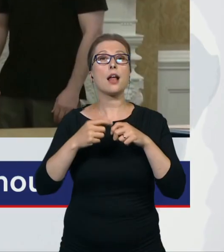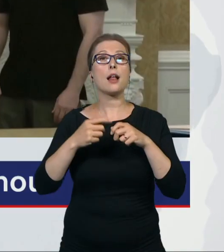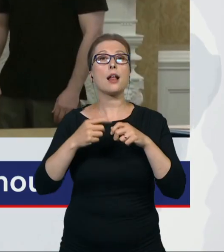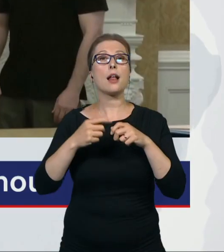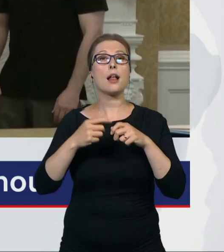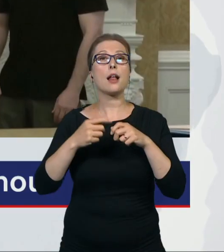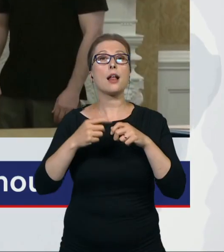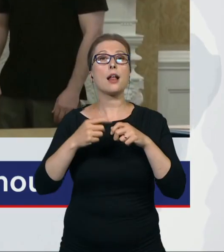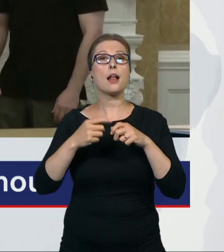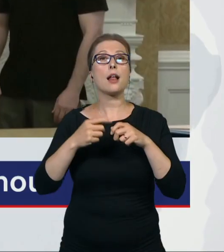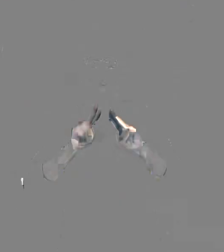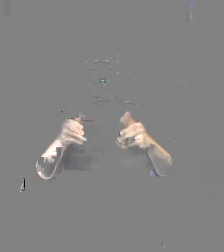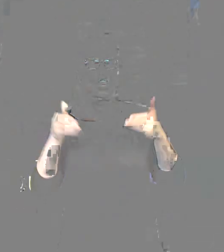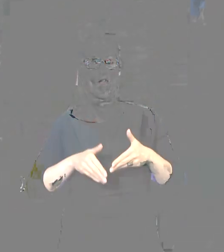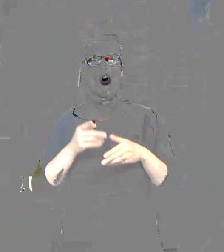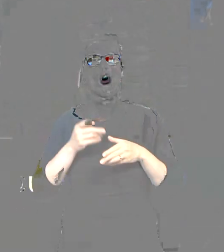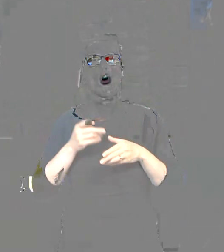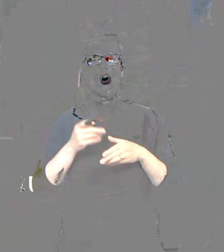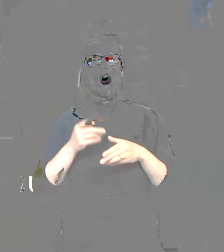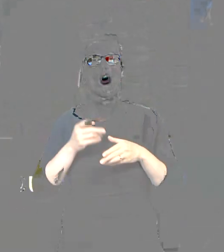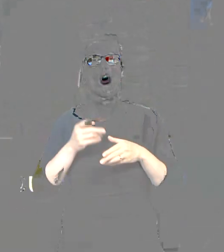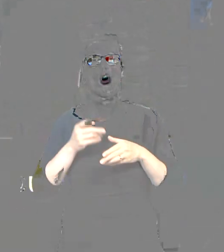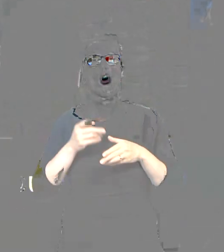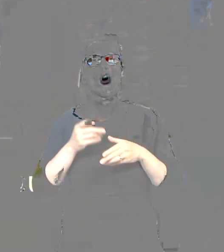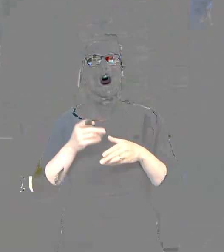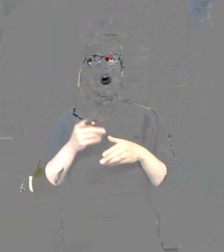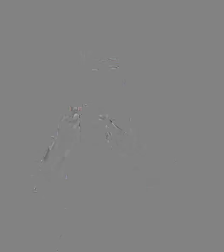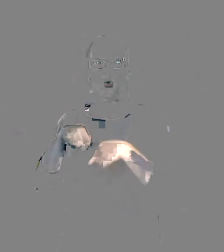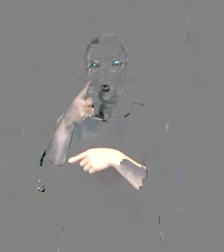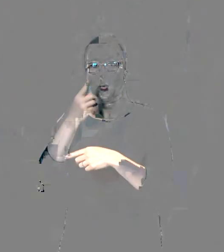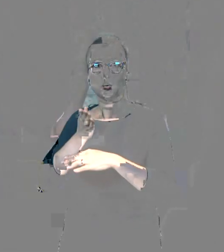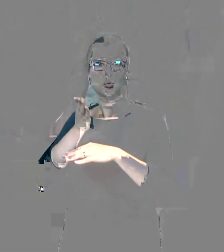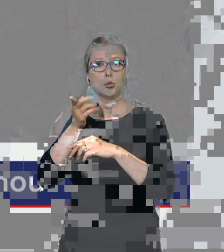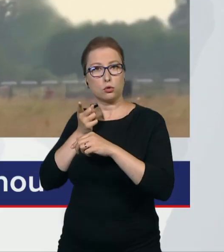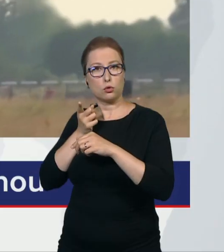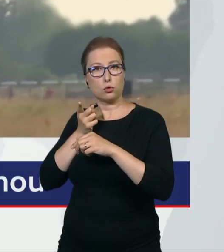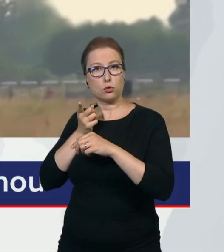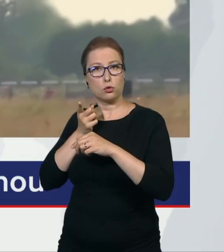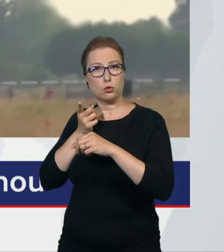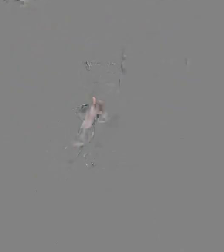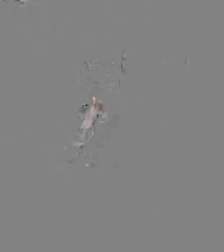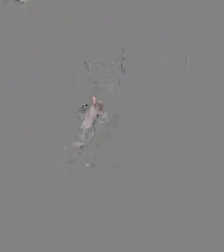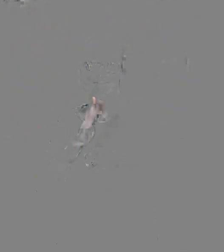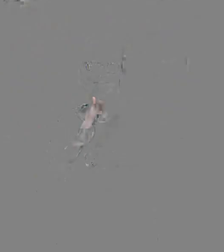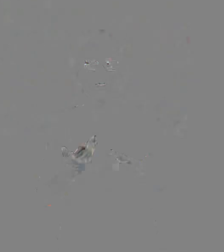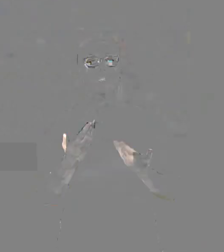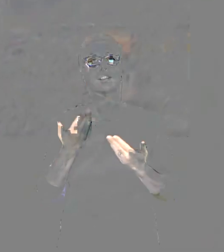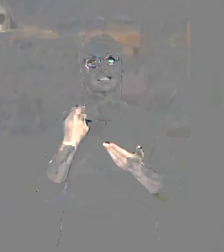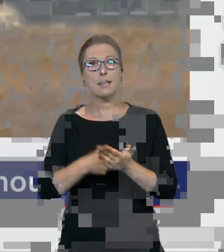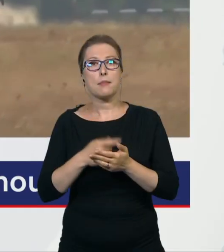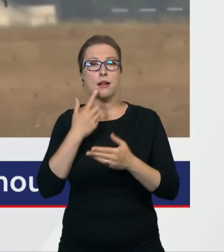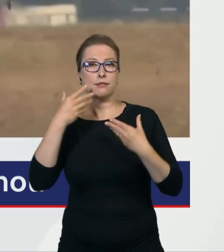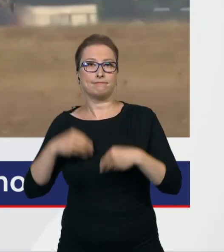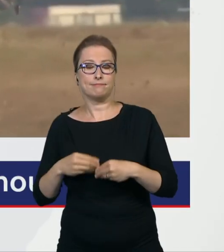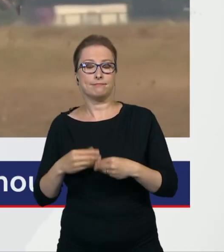na němi dělat týlu co se týče tyto přísliby na frontě